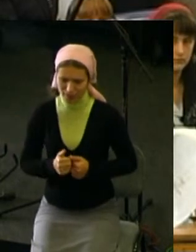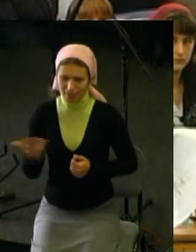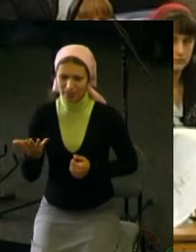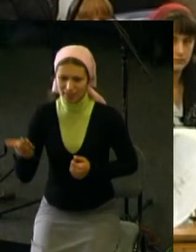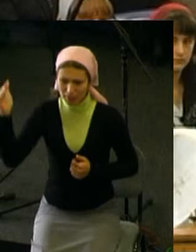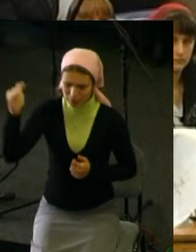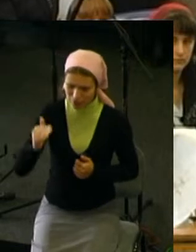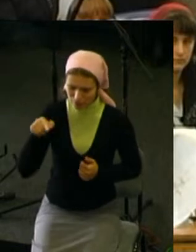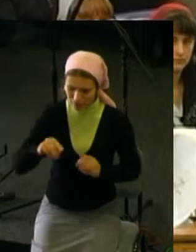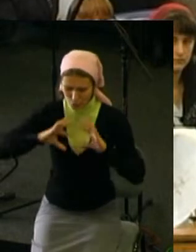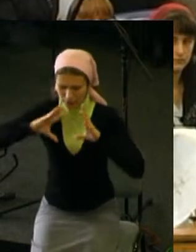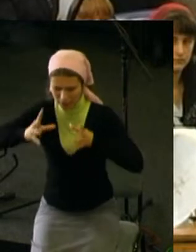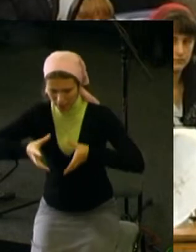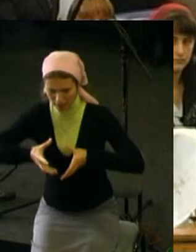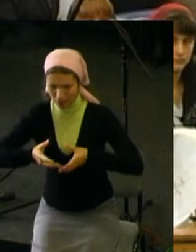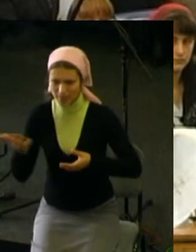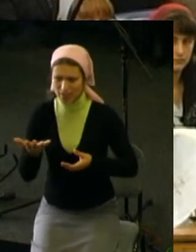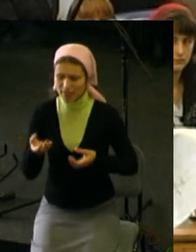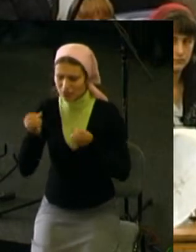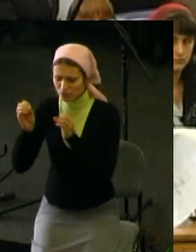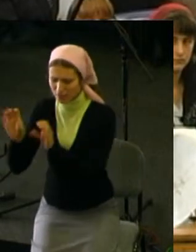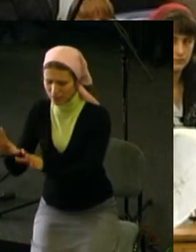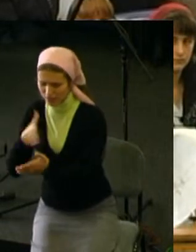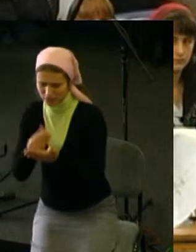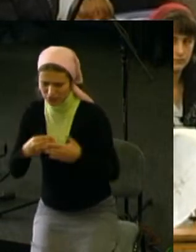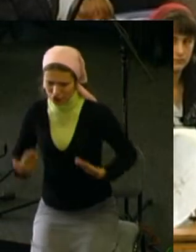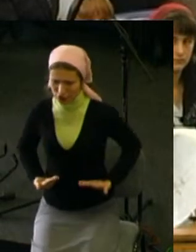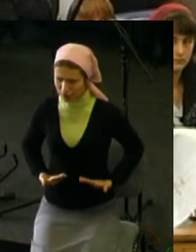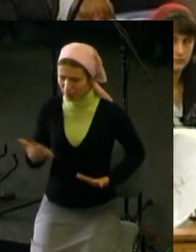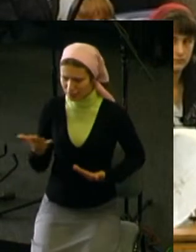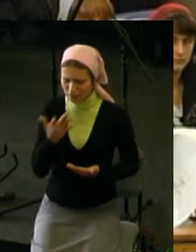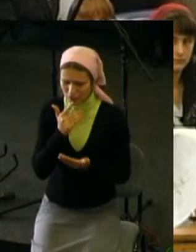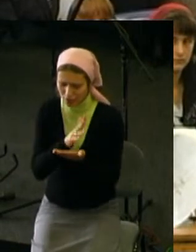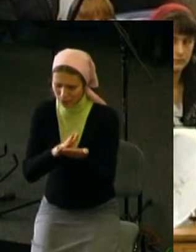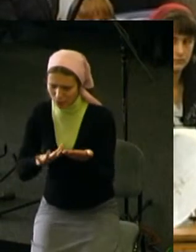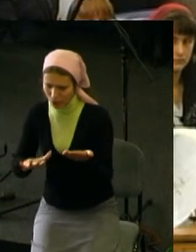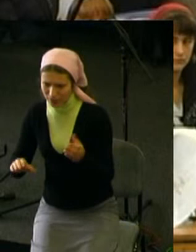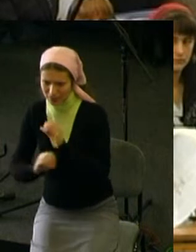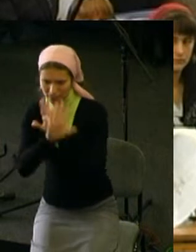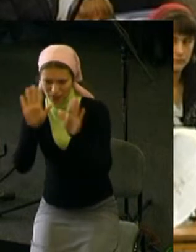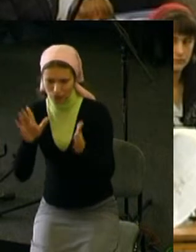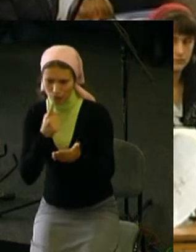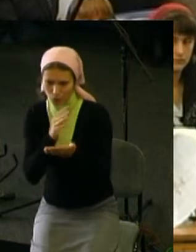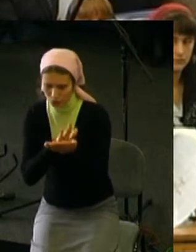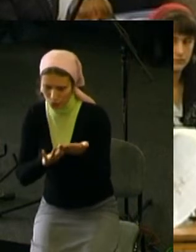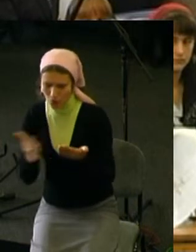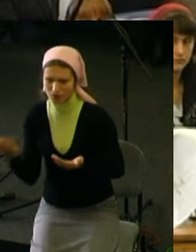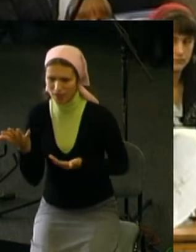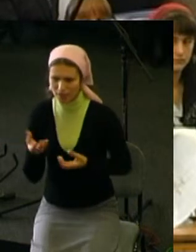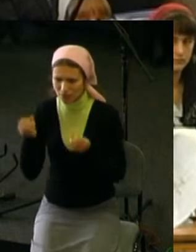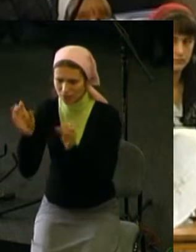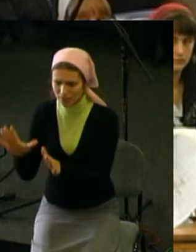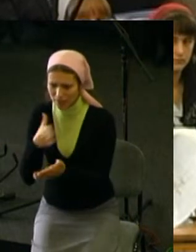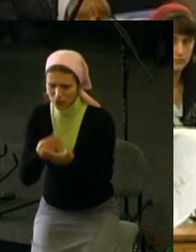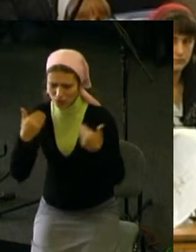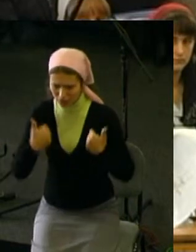який прийшов на цю землю який віддав своє життя який пролив Святу кров за тебе який